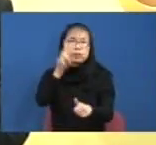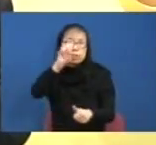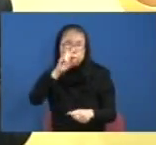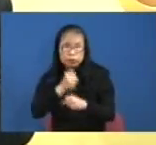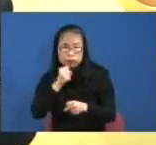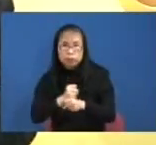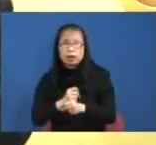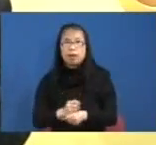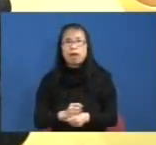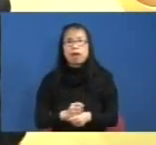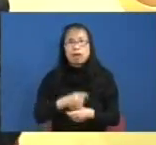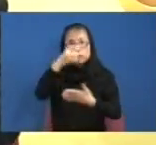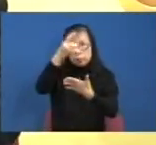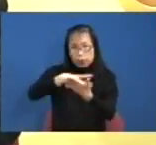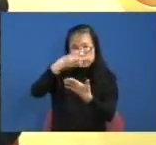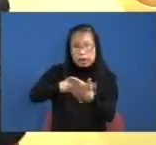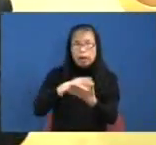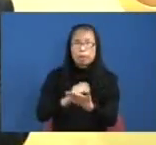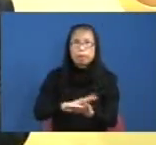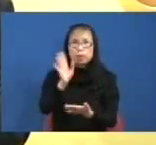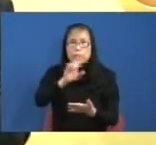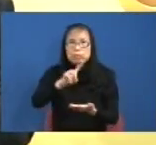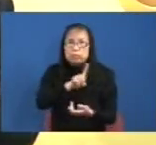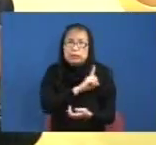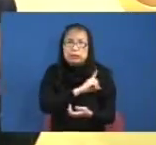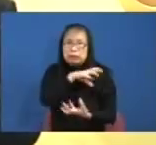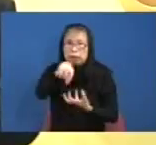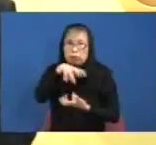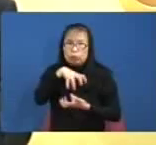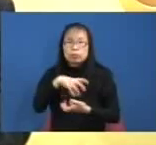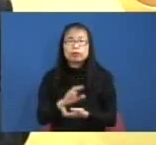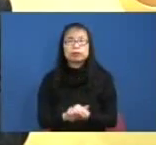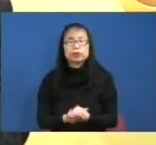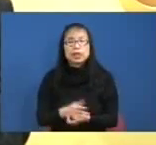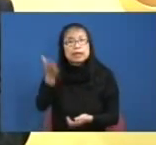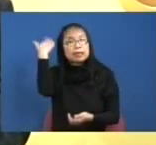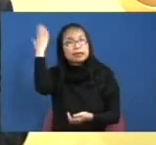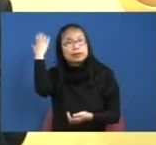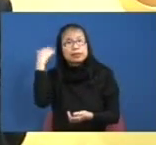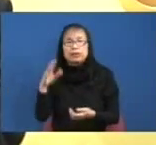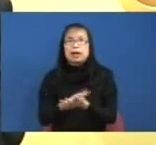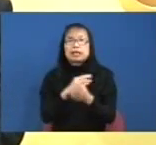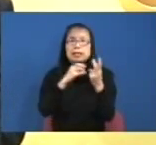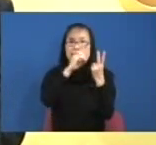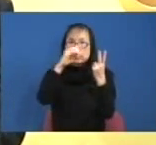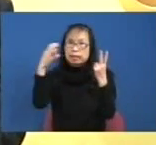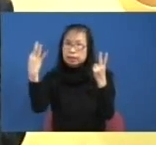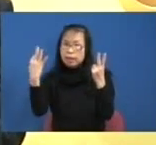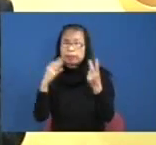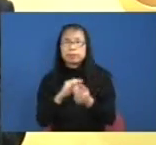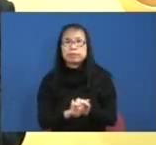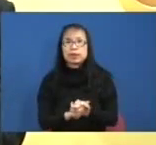咧？咁個步驟咧就唔好話真係自亂陣腳啦。咁以往譬如話我哋睇翻2003年